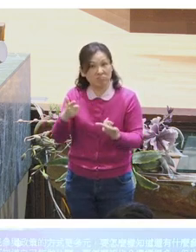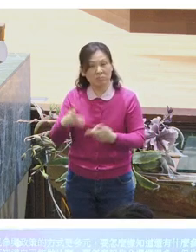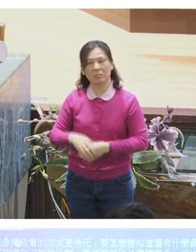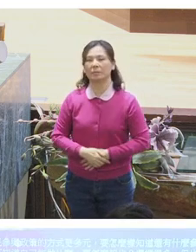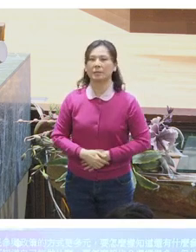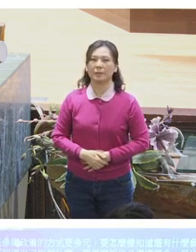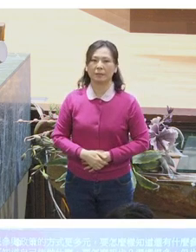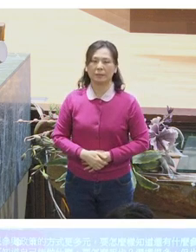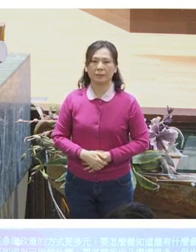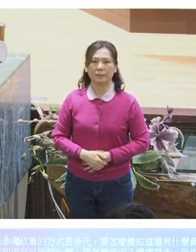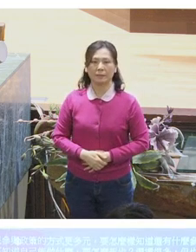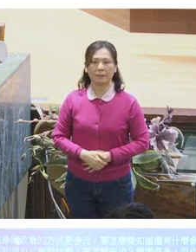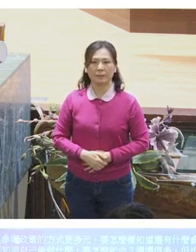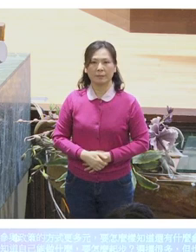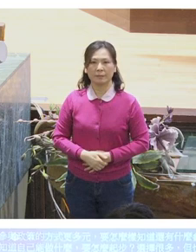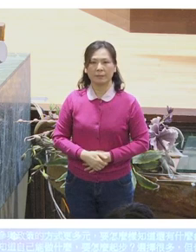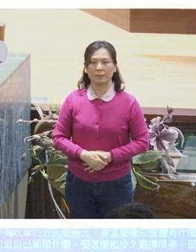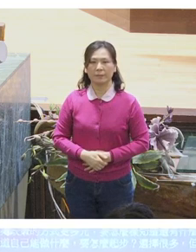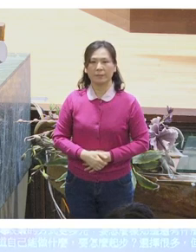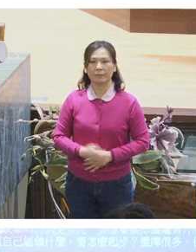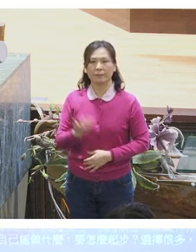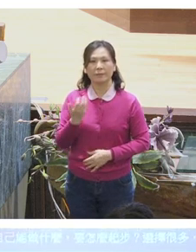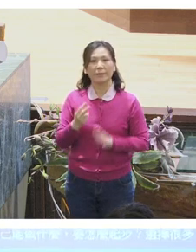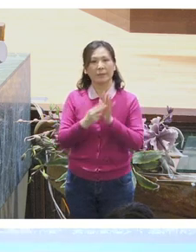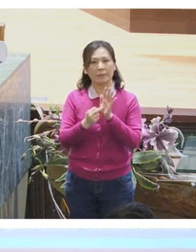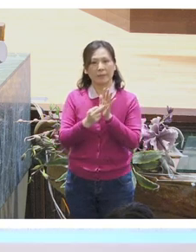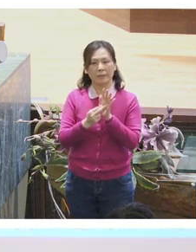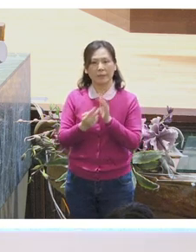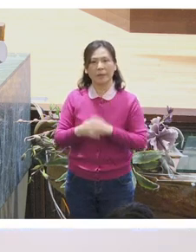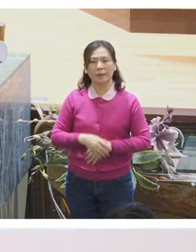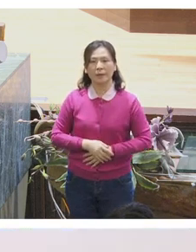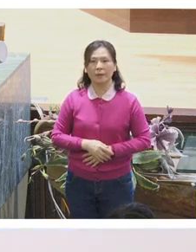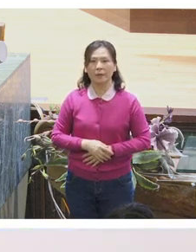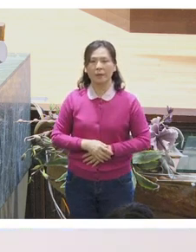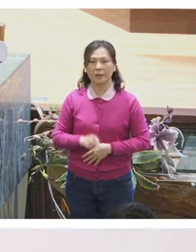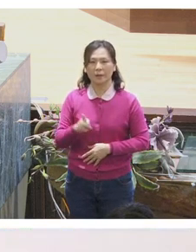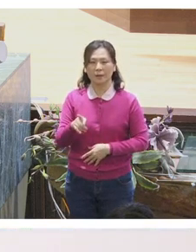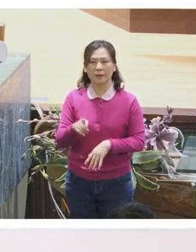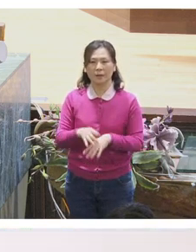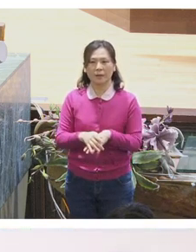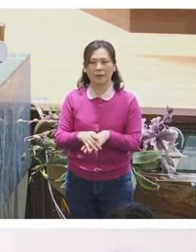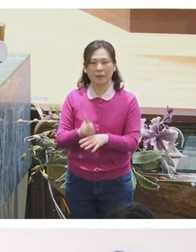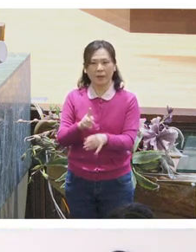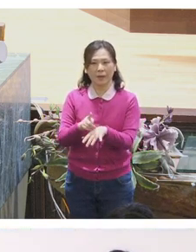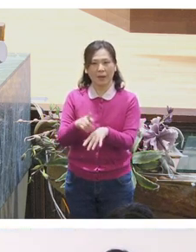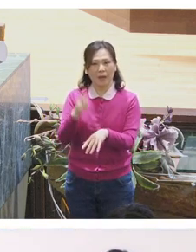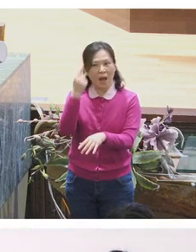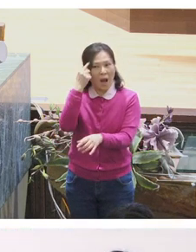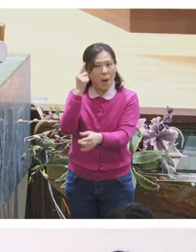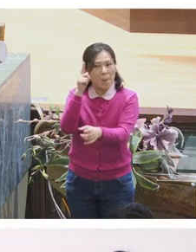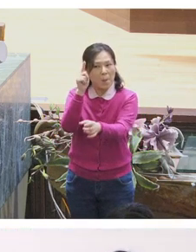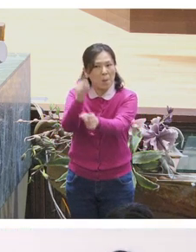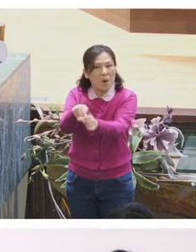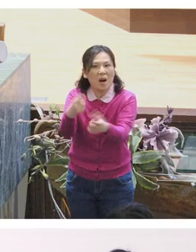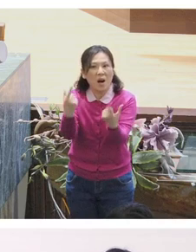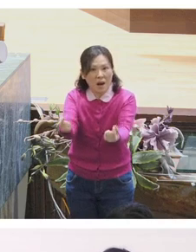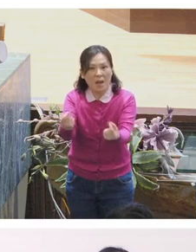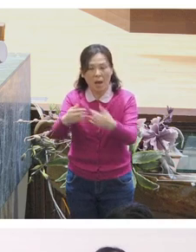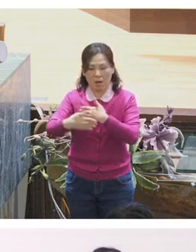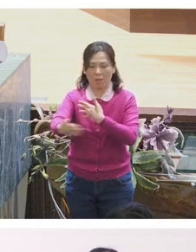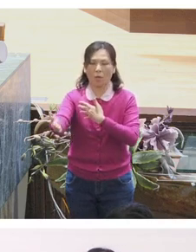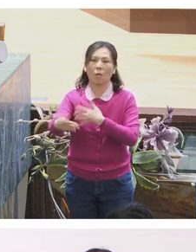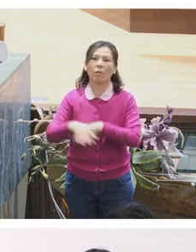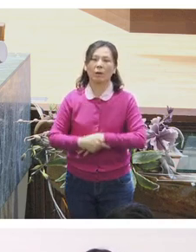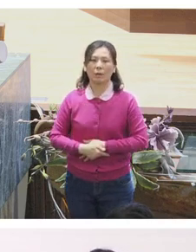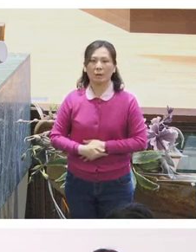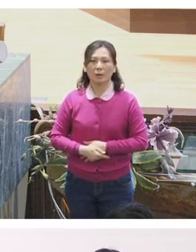因为就是我们刚刚讲的都是达到共同的价值的过程，那但是